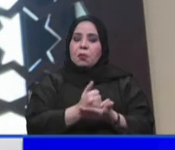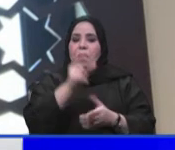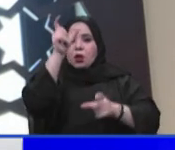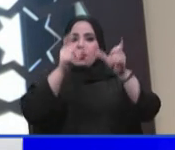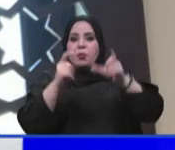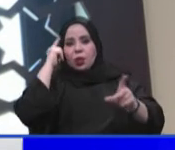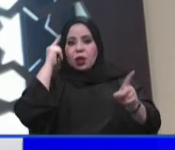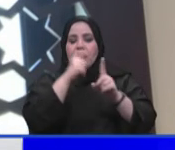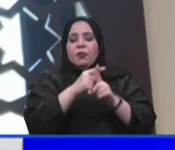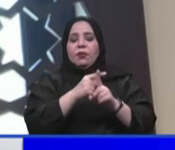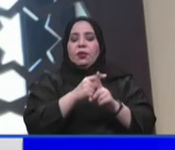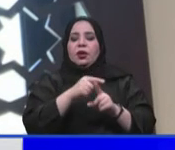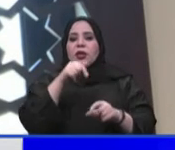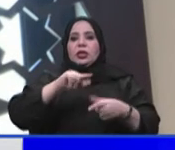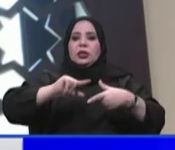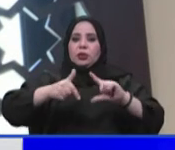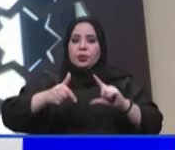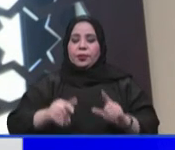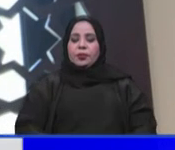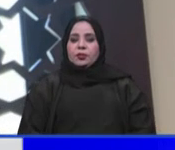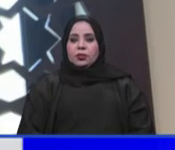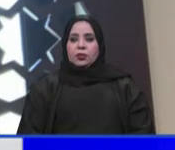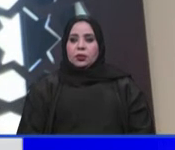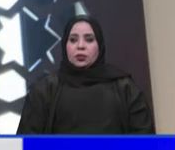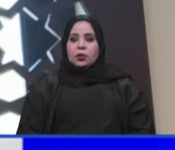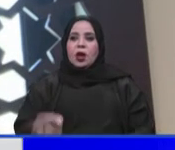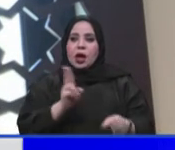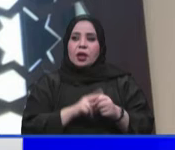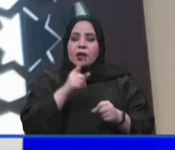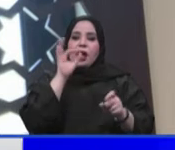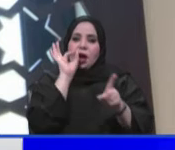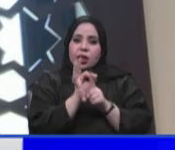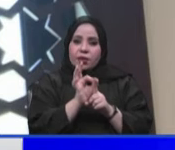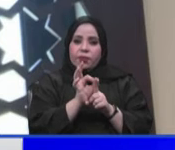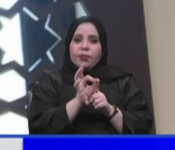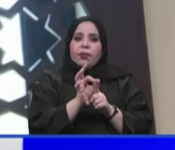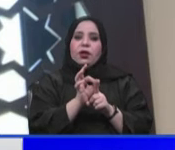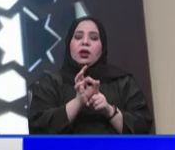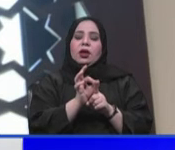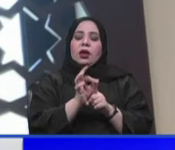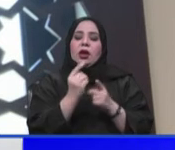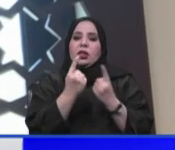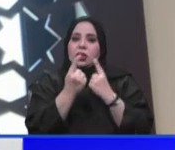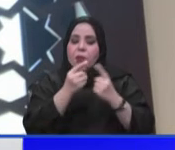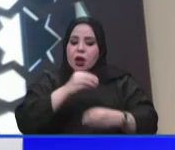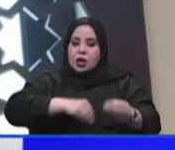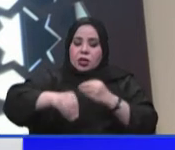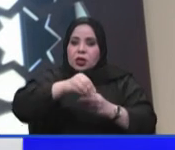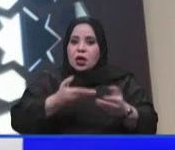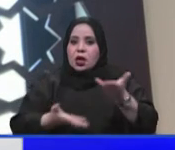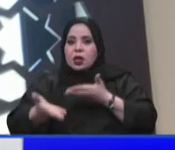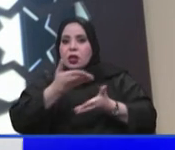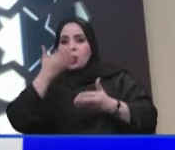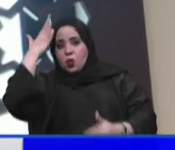الحاضنات مسرعات الأعمال في دول مجلس التعاون. الهدف منه أنه يتم تبادل الخبرات، يتم في